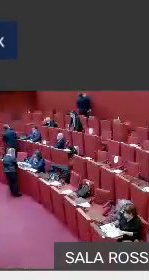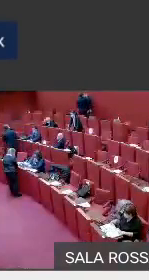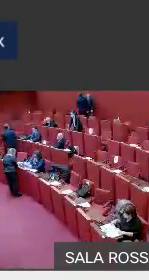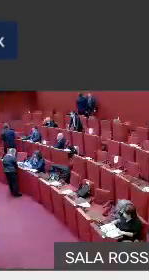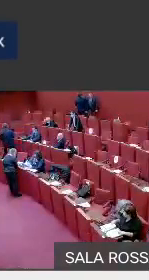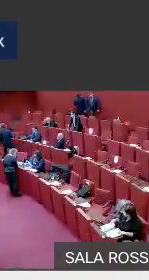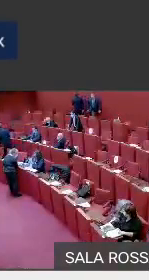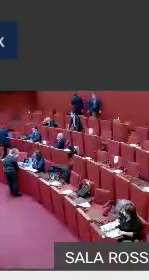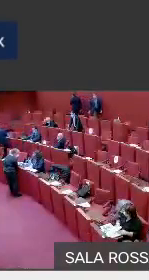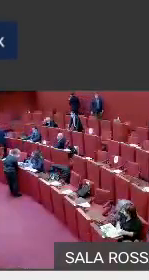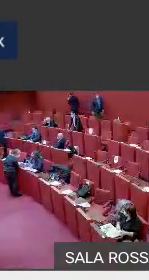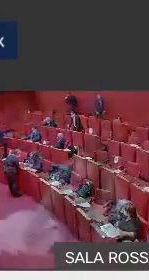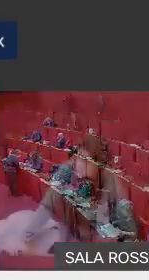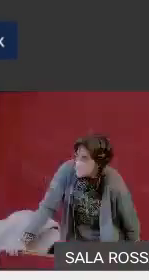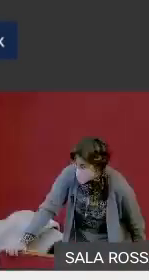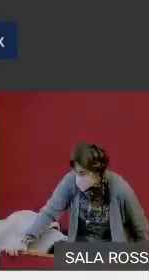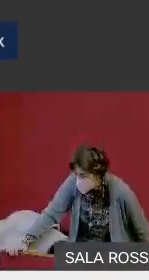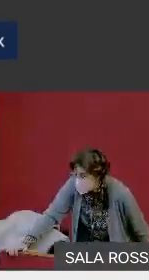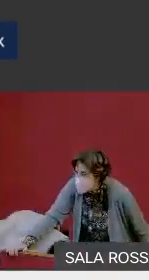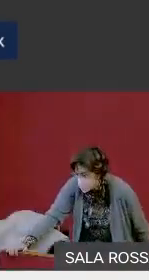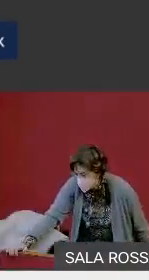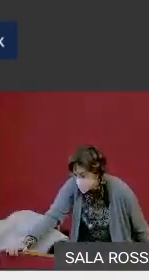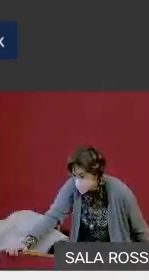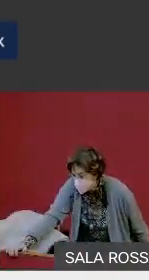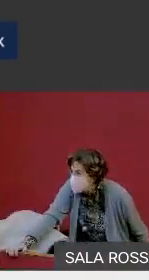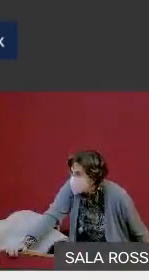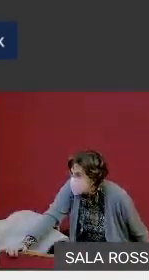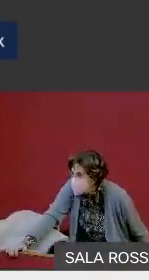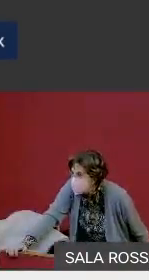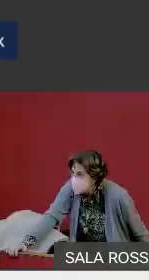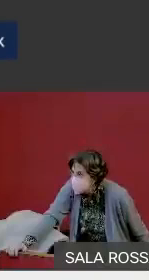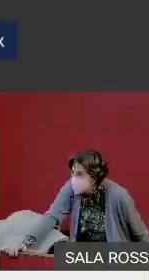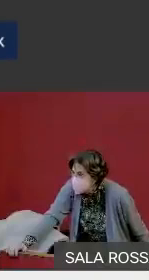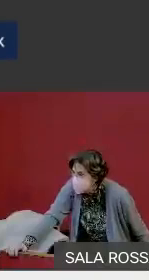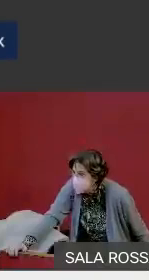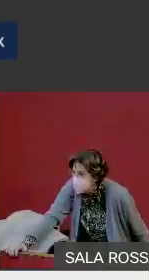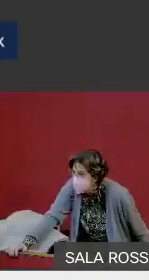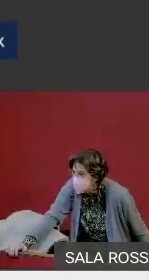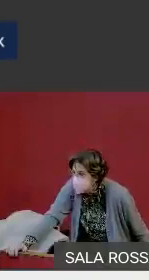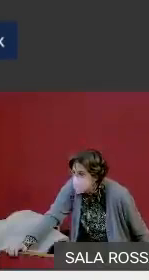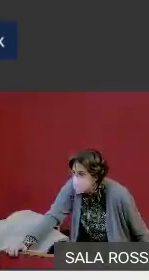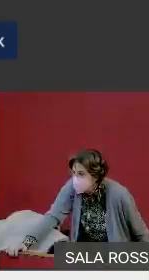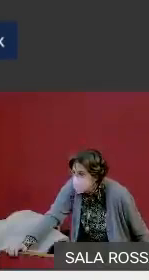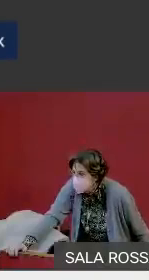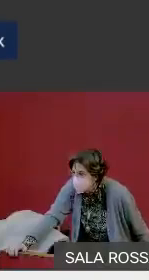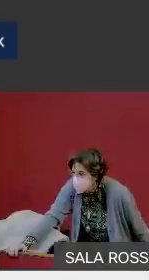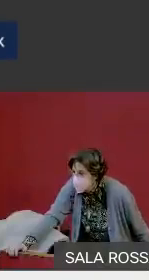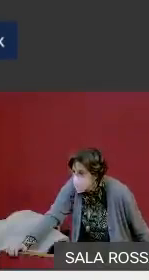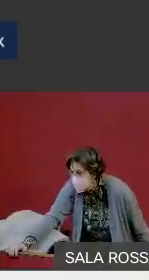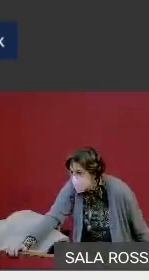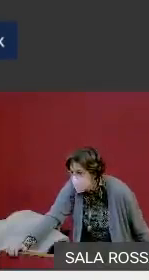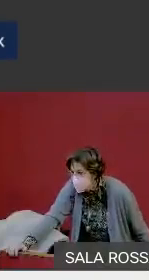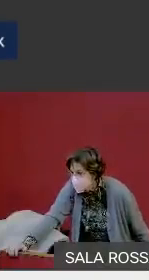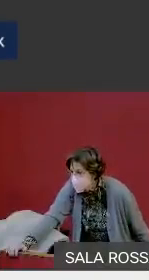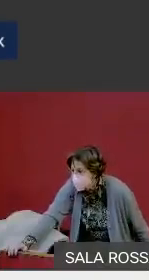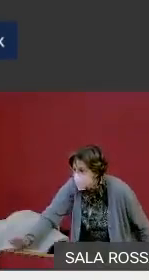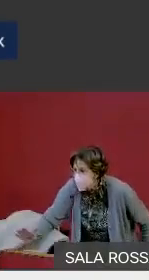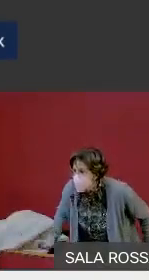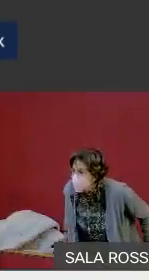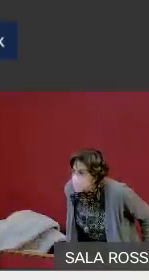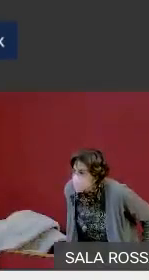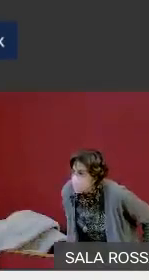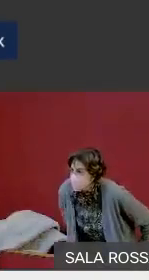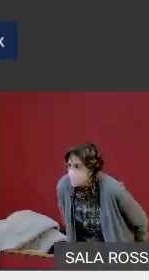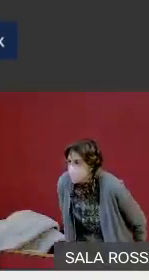spessore consigliera brusoni breve replica privo la ringrazio per le sue precisazioni quindi organizzeremo il